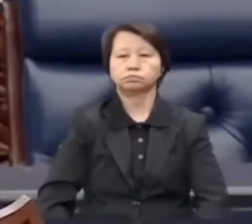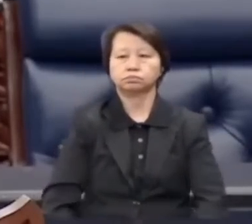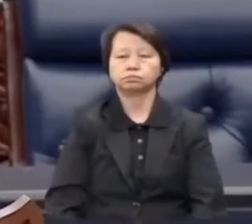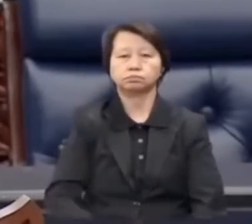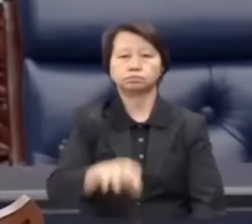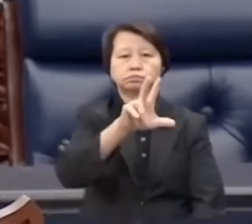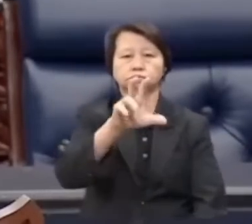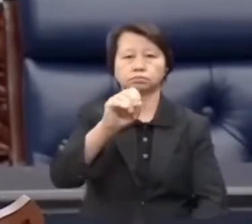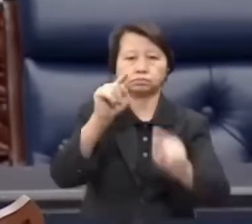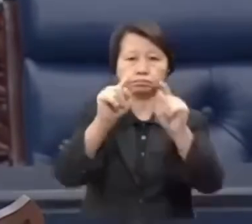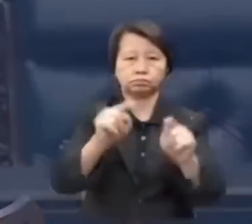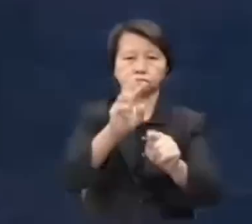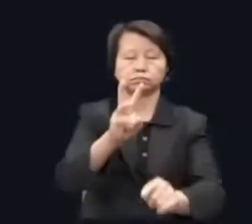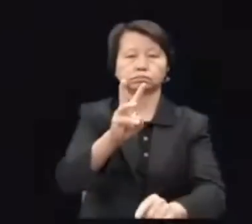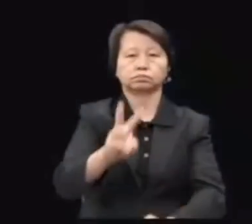36